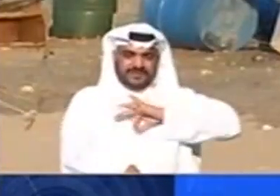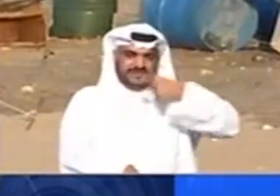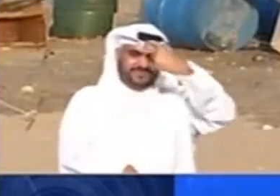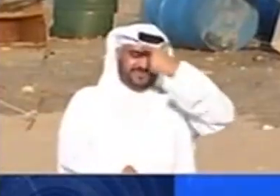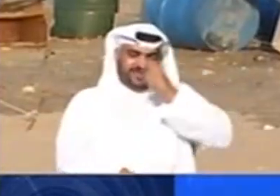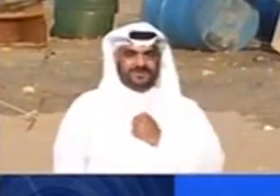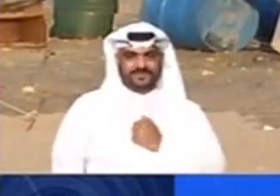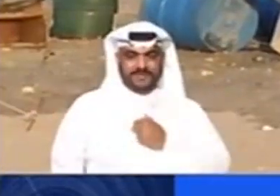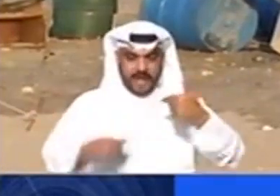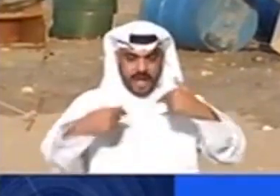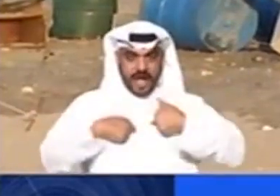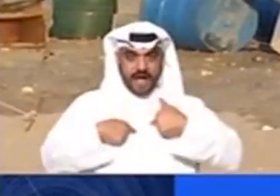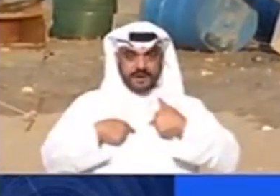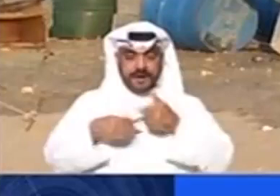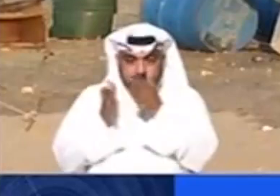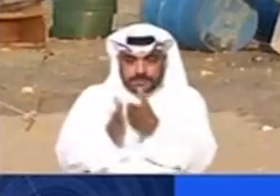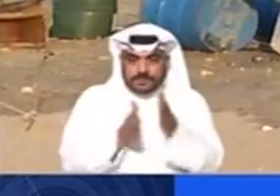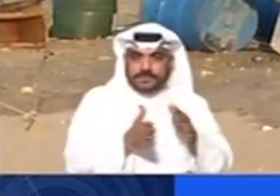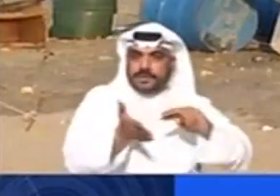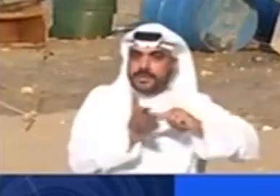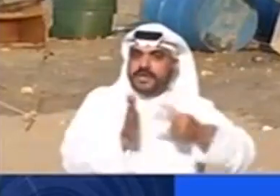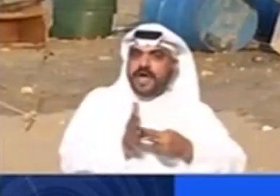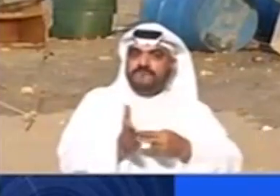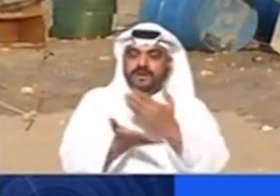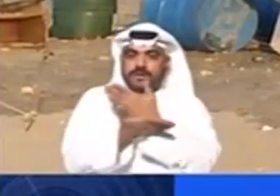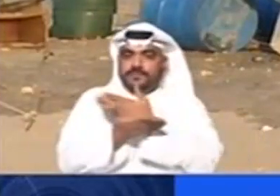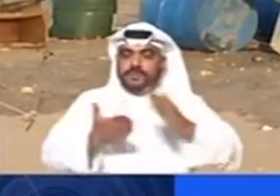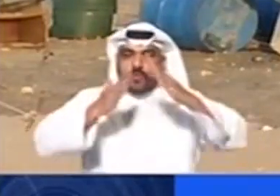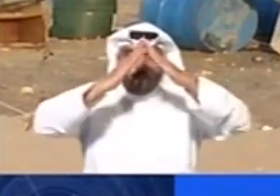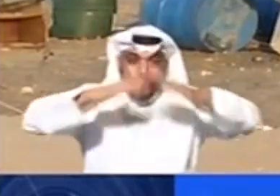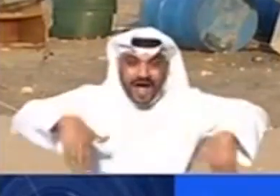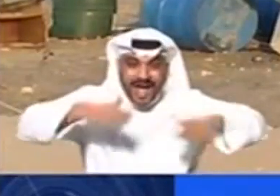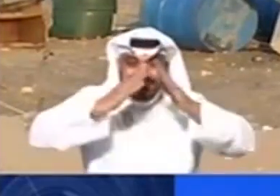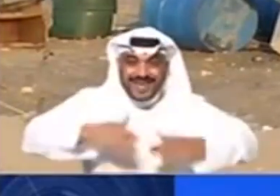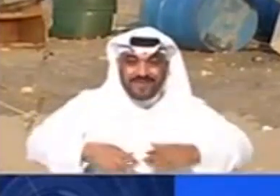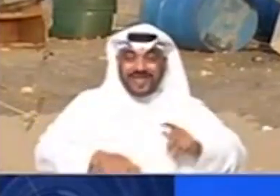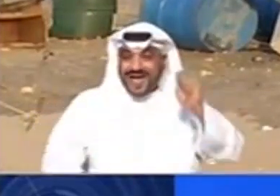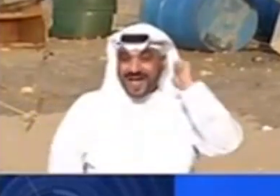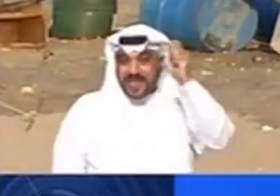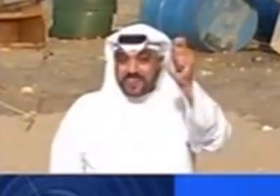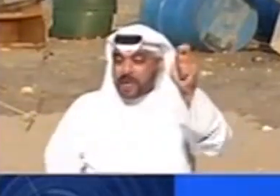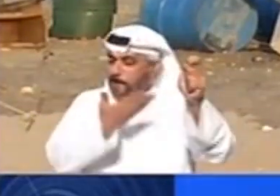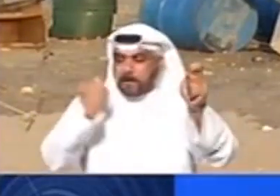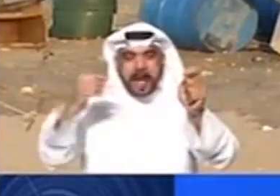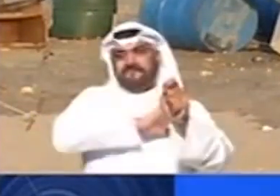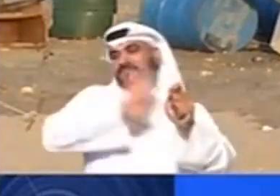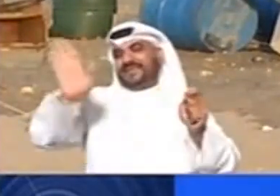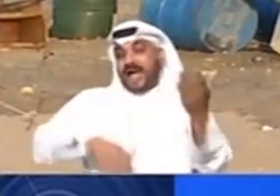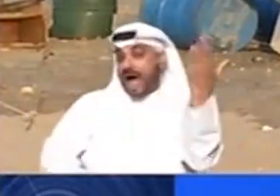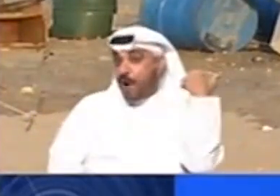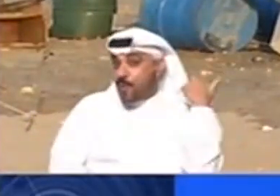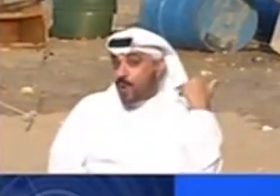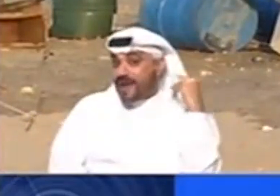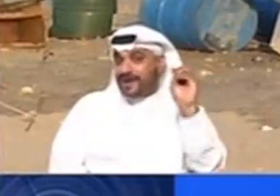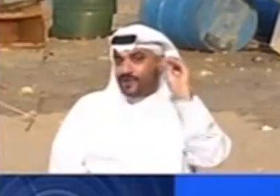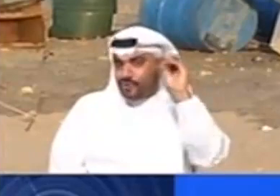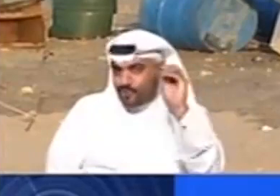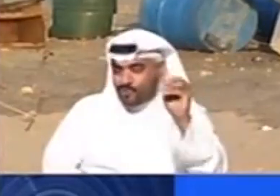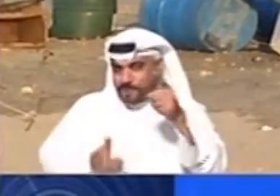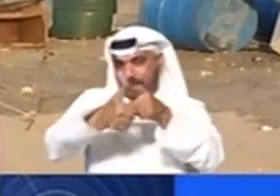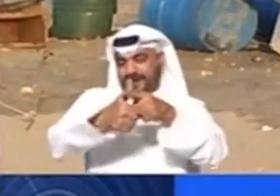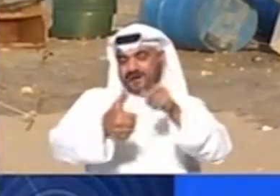احنا إجراءنا في إزالة المخيمات، احنا قاعد نزيل المخيمات بدون إنذار، لأن هذه المخيمات أقيمت بدون ترخيص